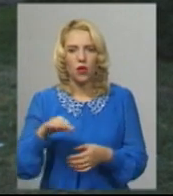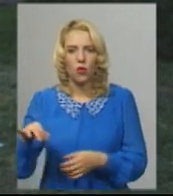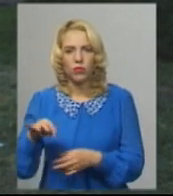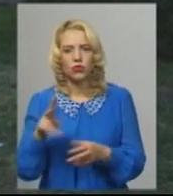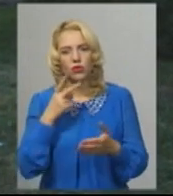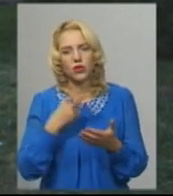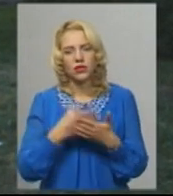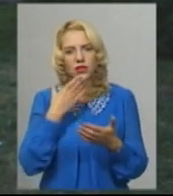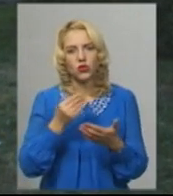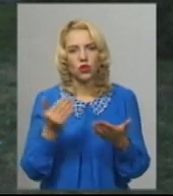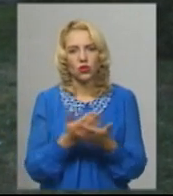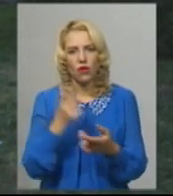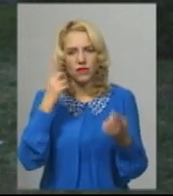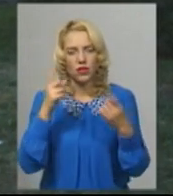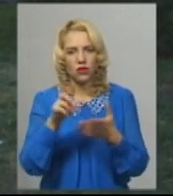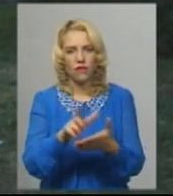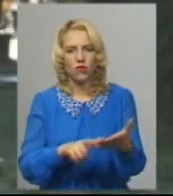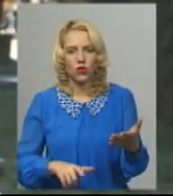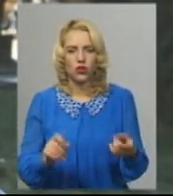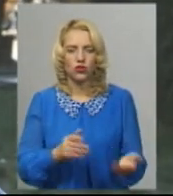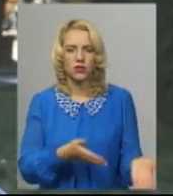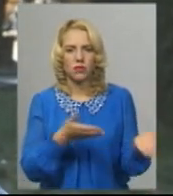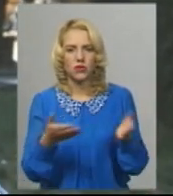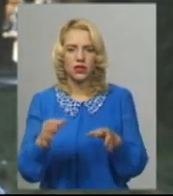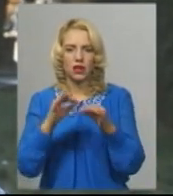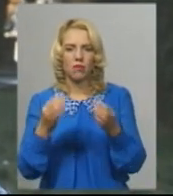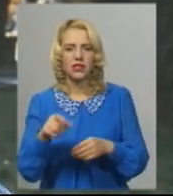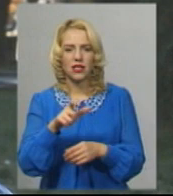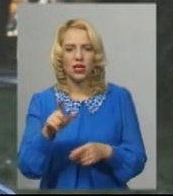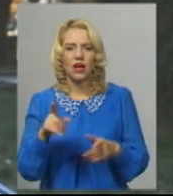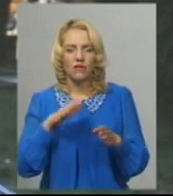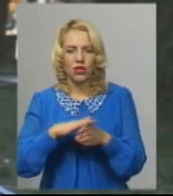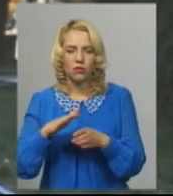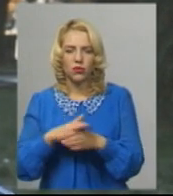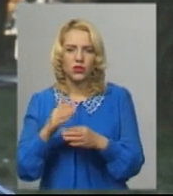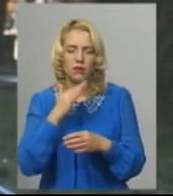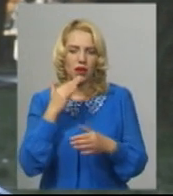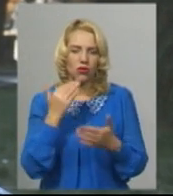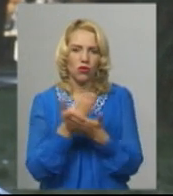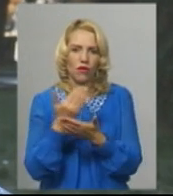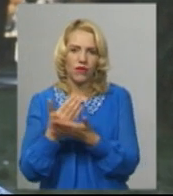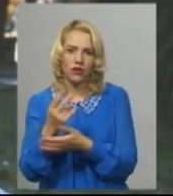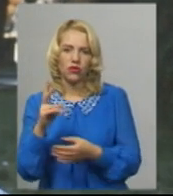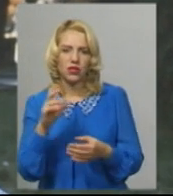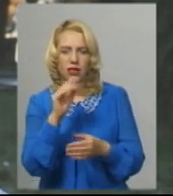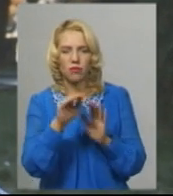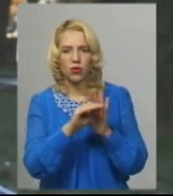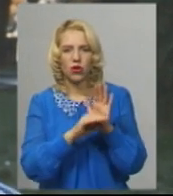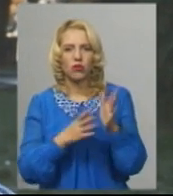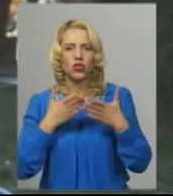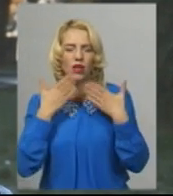нові твори, для того, щоб запросити гостей. Відбудеться кластер літературних новинок за програмою «Читай